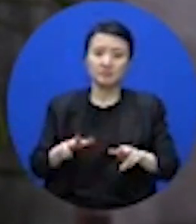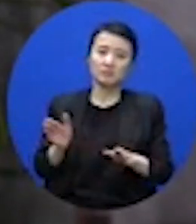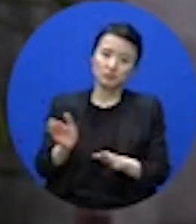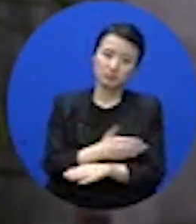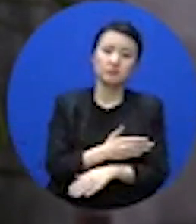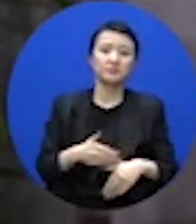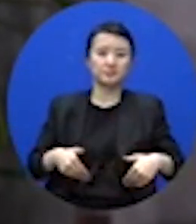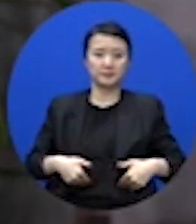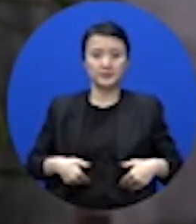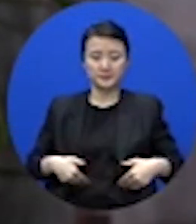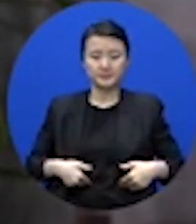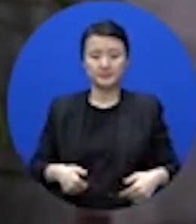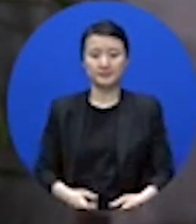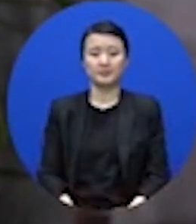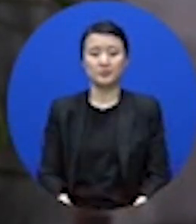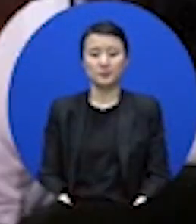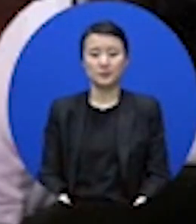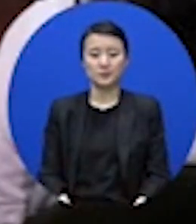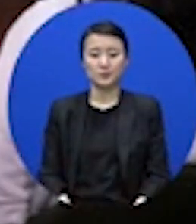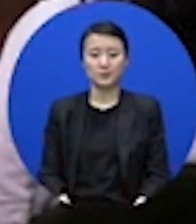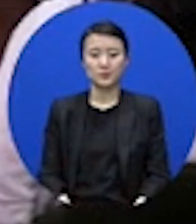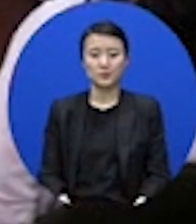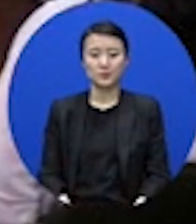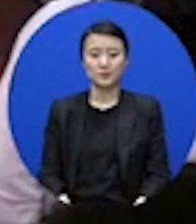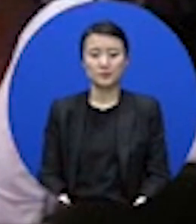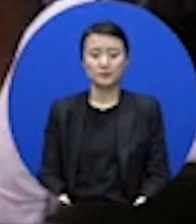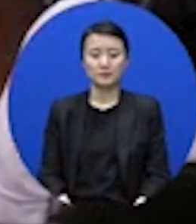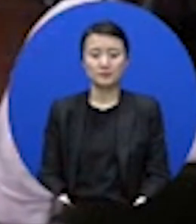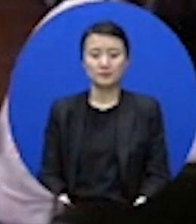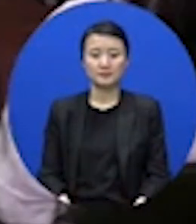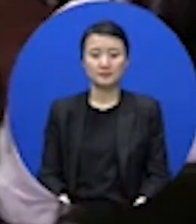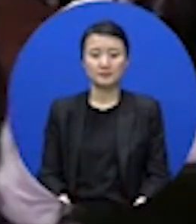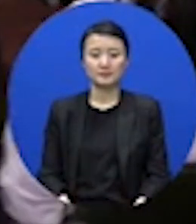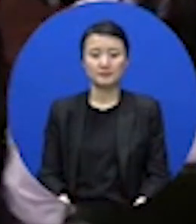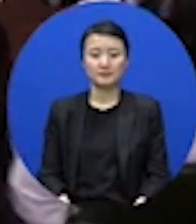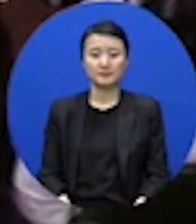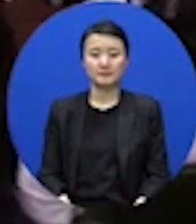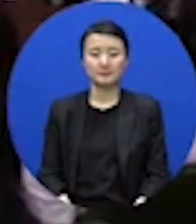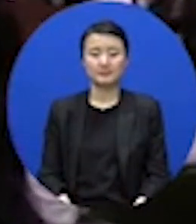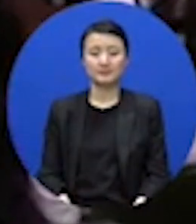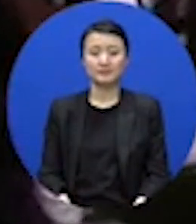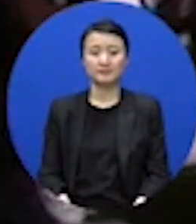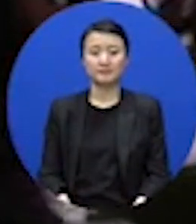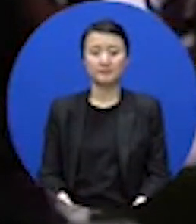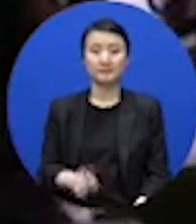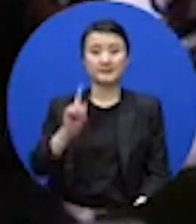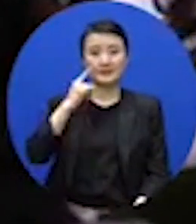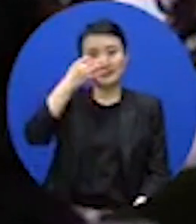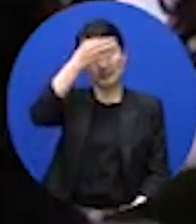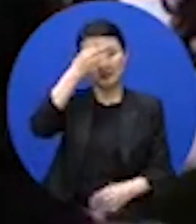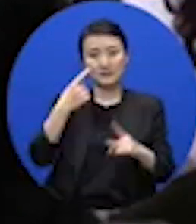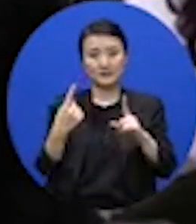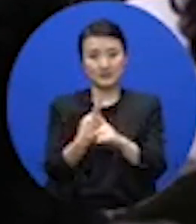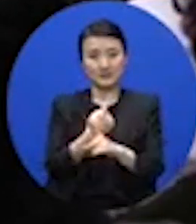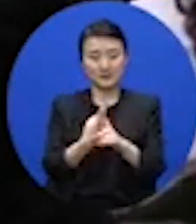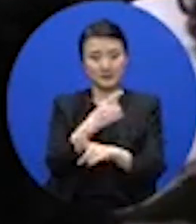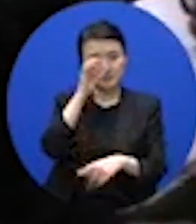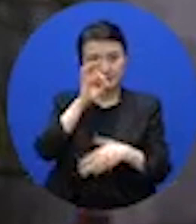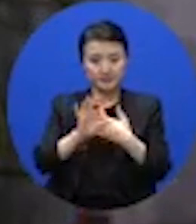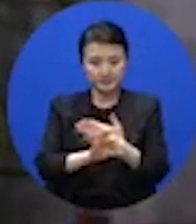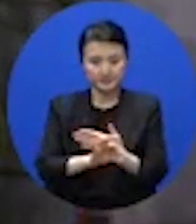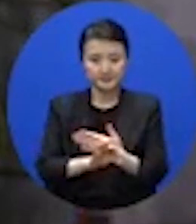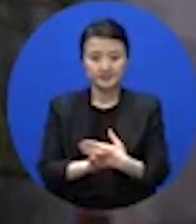가져주셔야 한다는 거예요. 그렇죠? 자, 그래서 예술치료 안에서